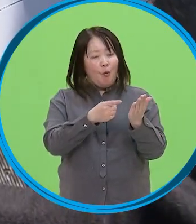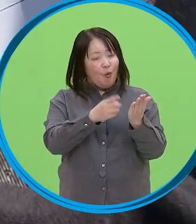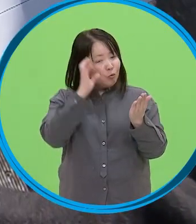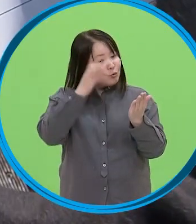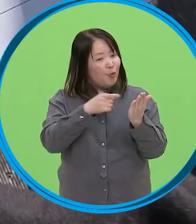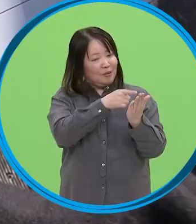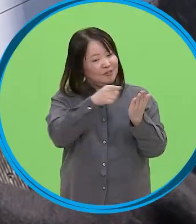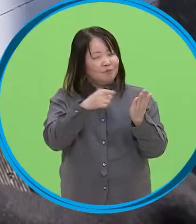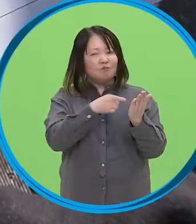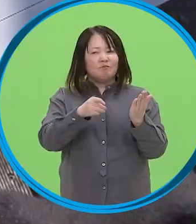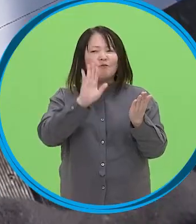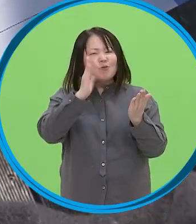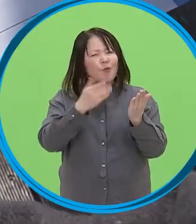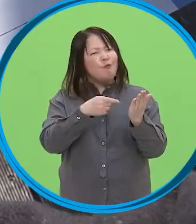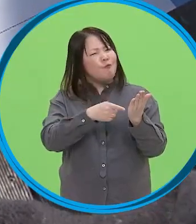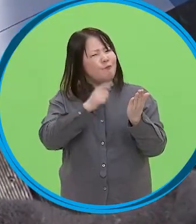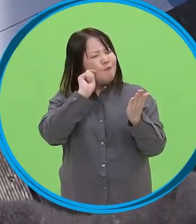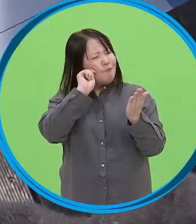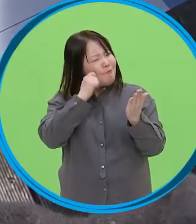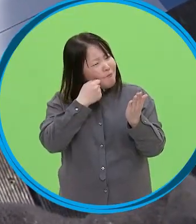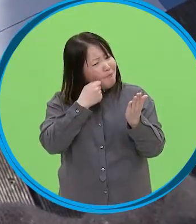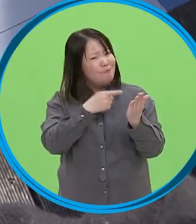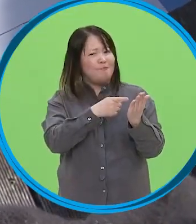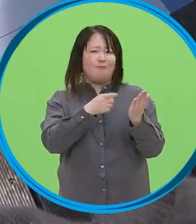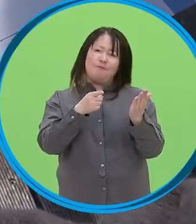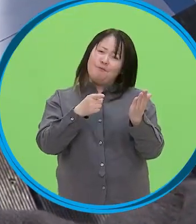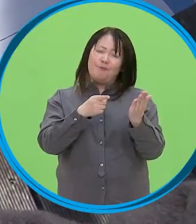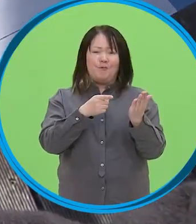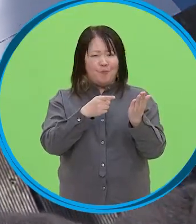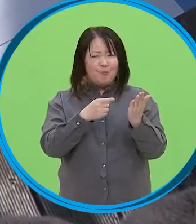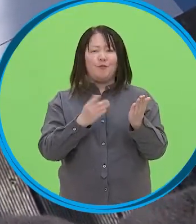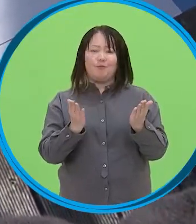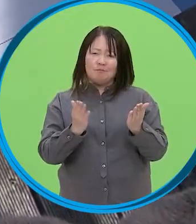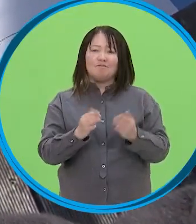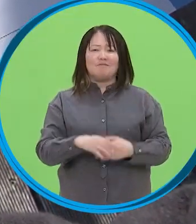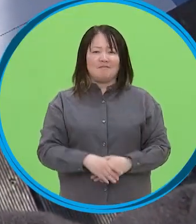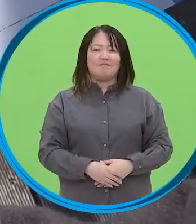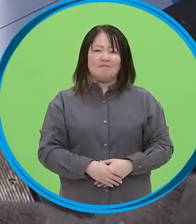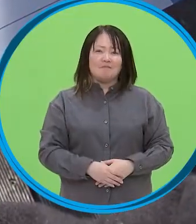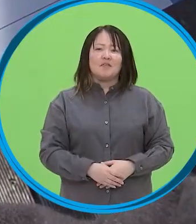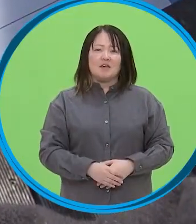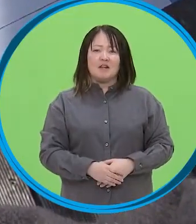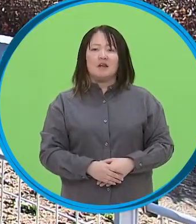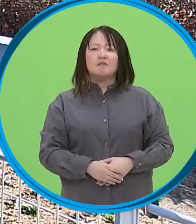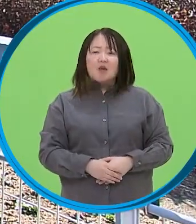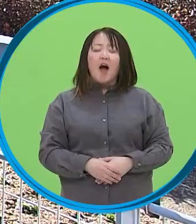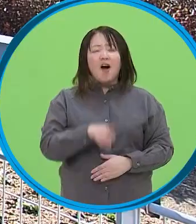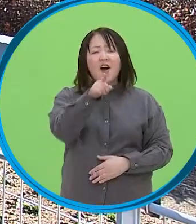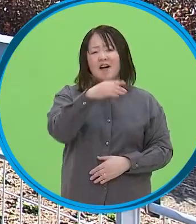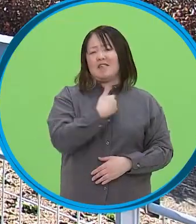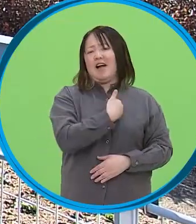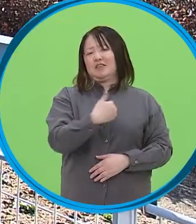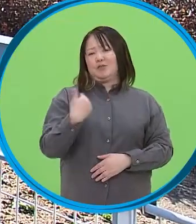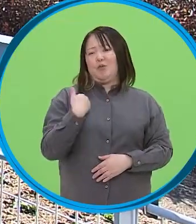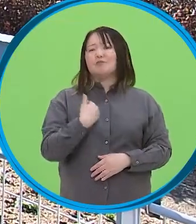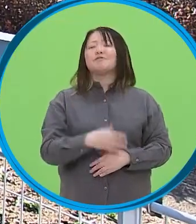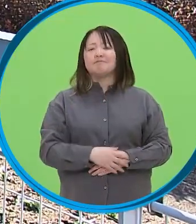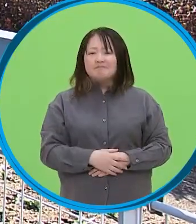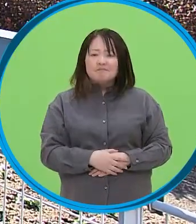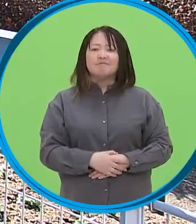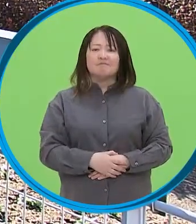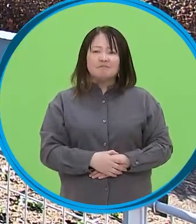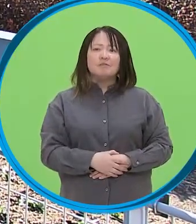すっごいものなんだろうけど、僕には分かりにくいかな。 安心してください、デイビッド